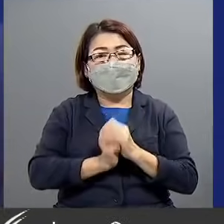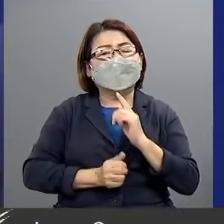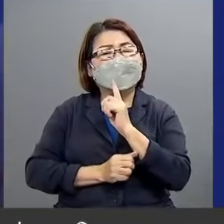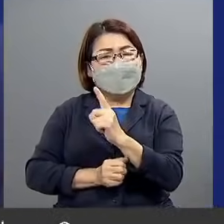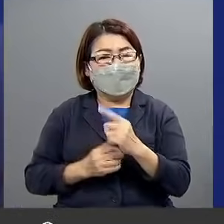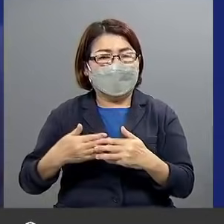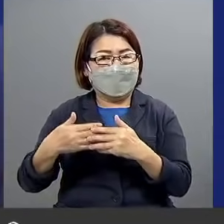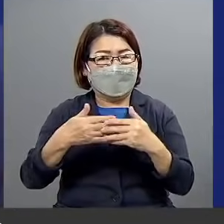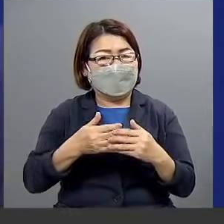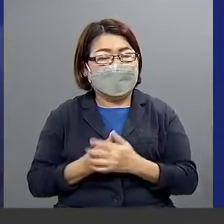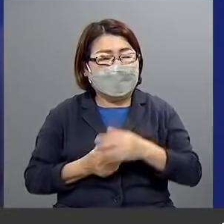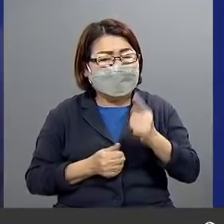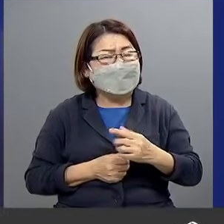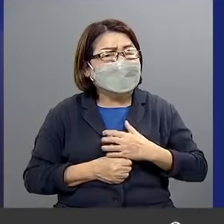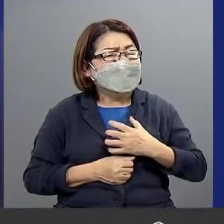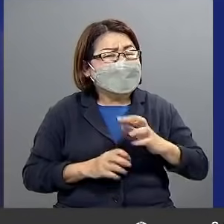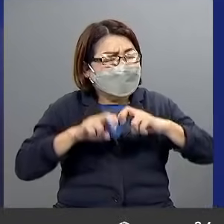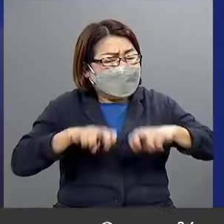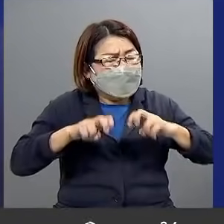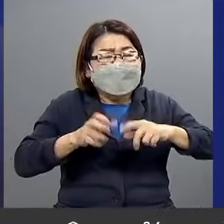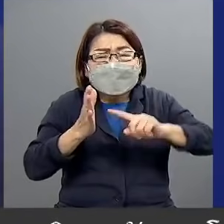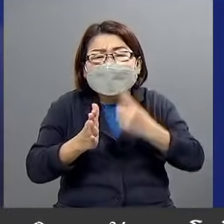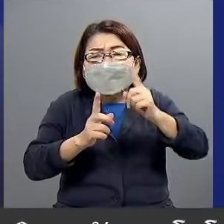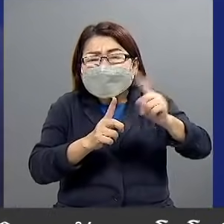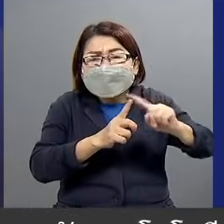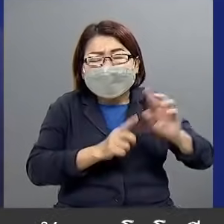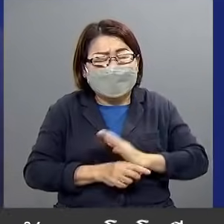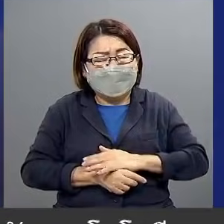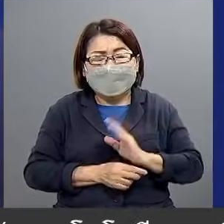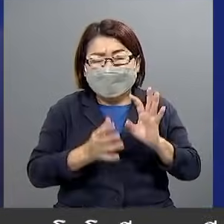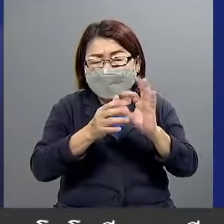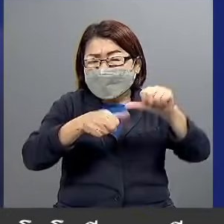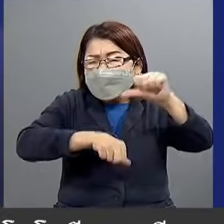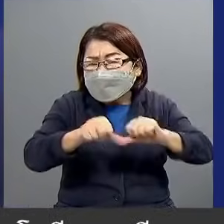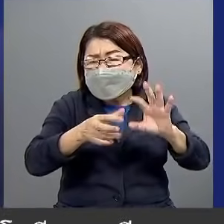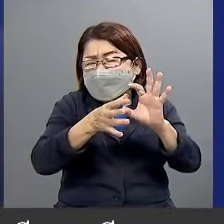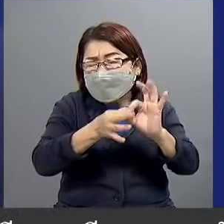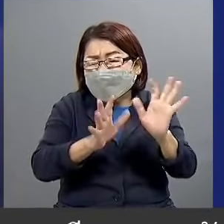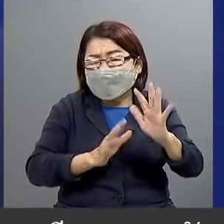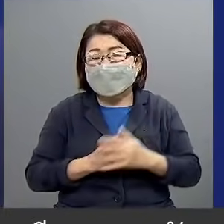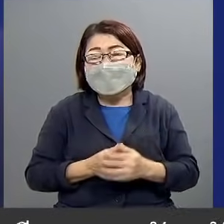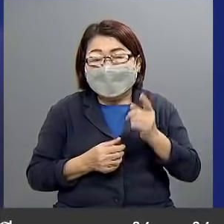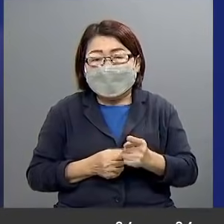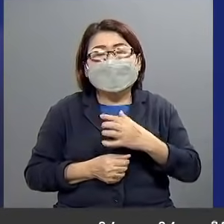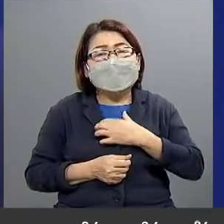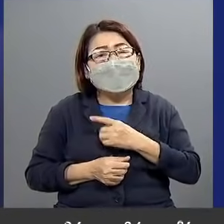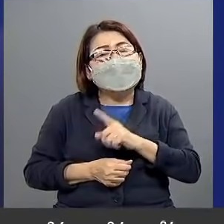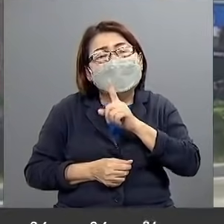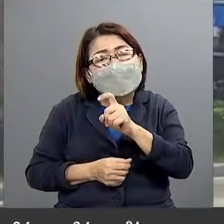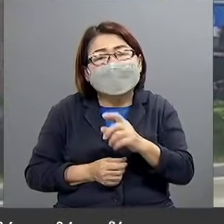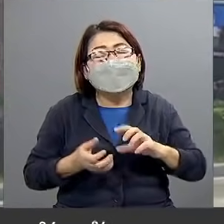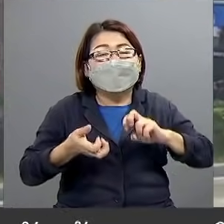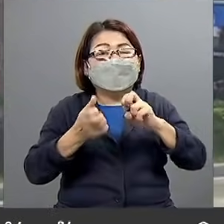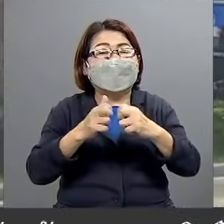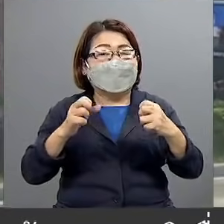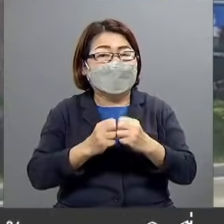าต้นตอของโควิด-19 ผ่านการศึกษาทางวิทยาศาสตร์และพยายามทำให้การสอบสวนกลายเป็นประเด็นทางการเมืองโดยหวังใช้โ